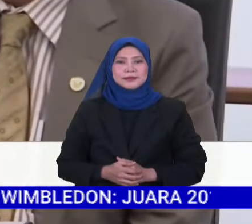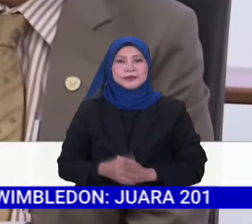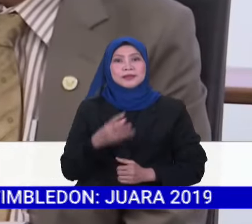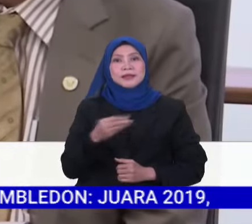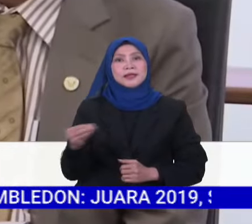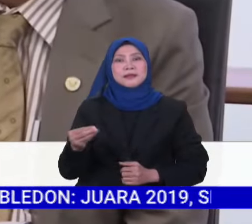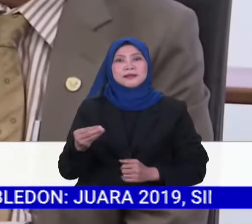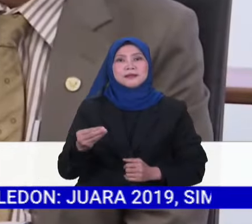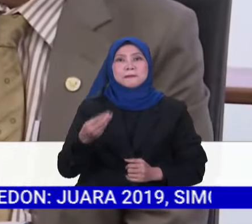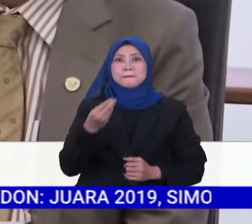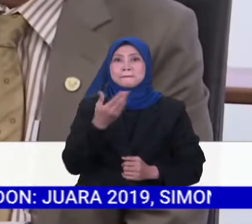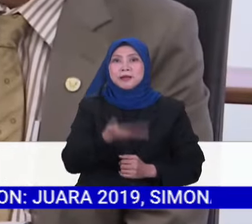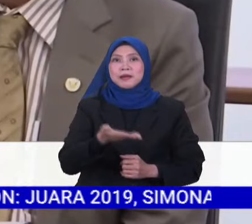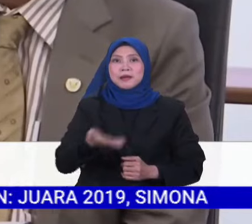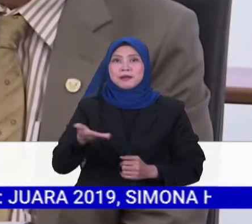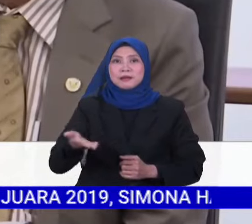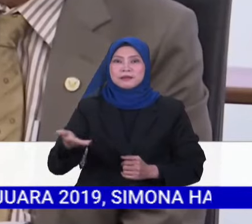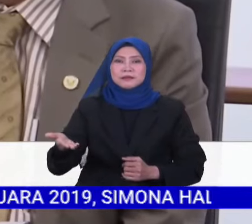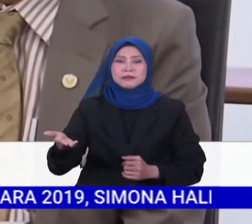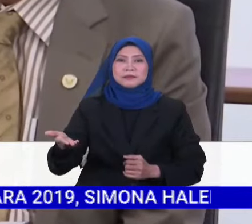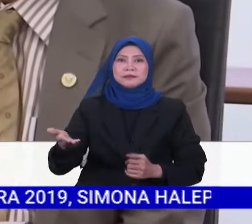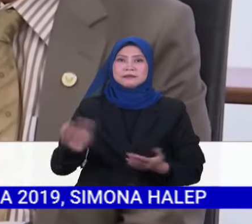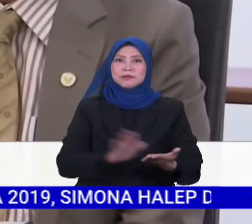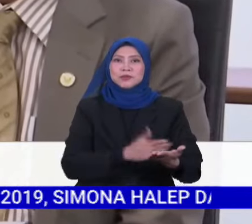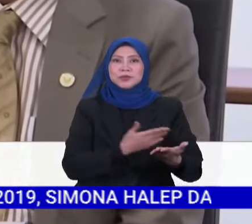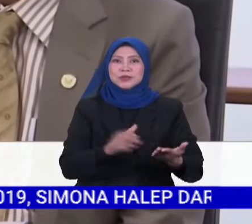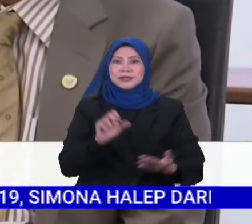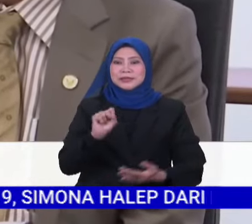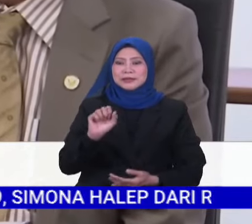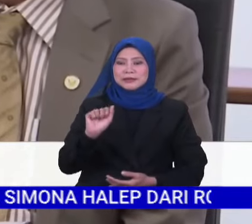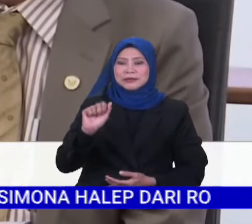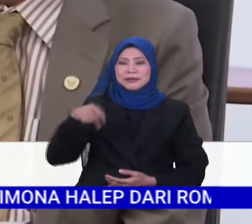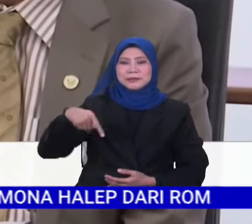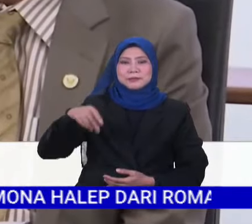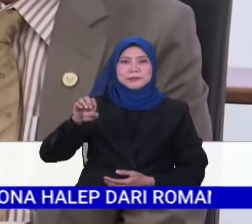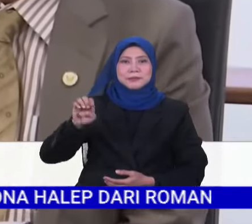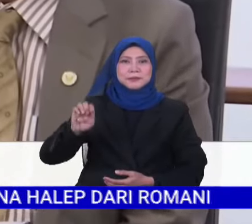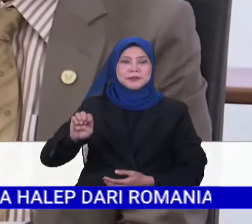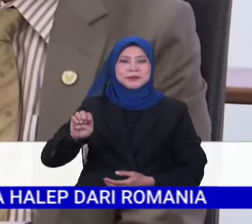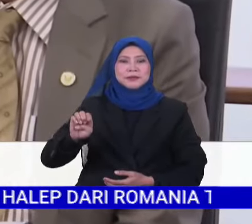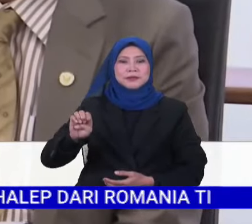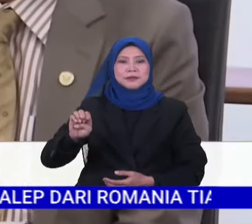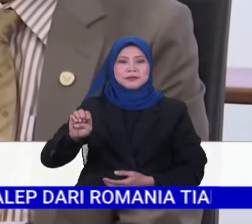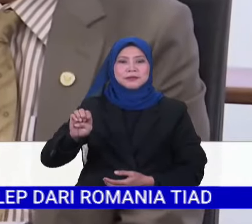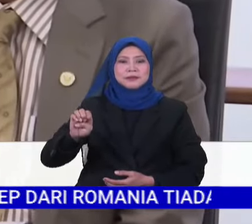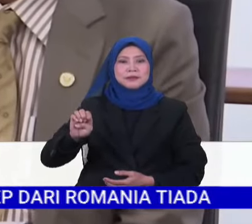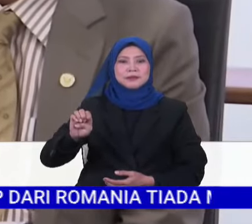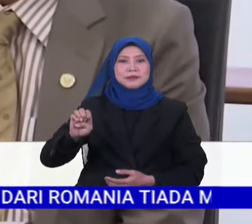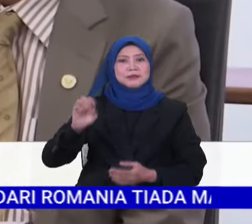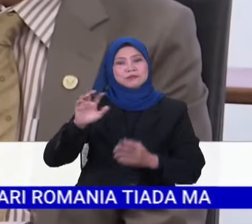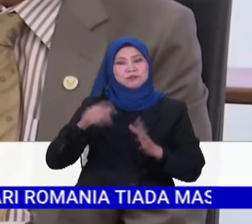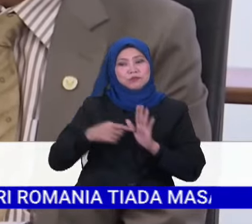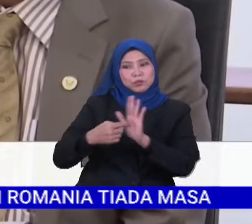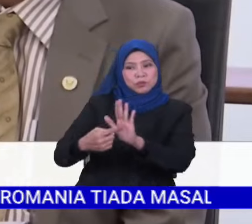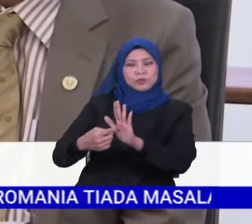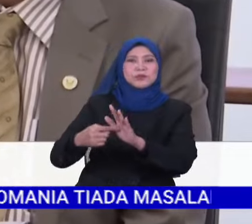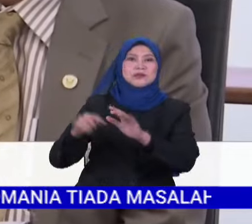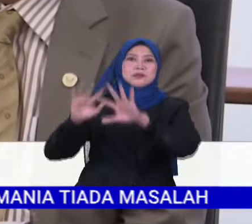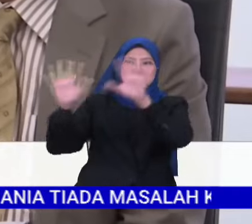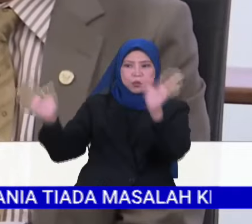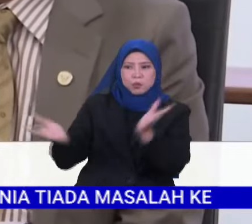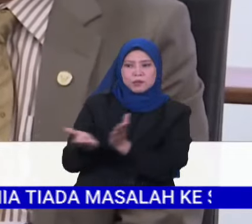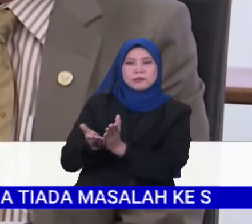equipment ataupun nah sampai ini ke dunia luar